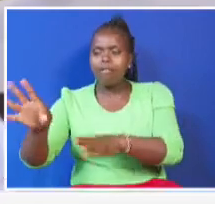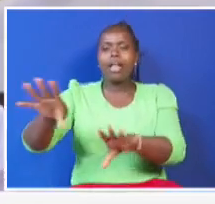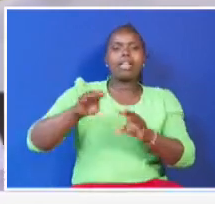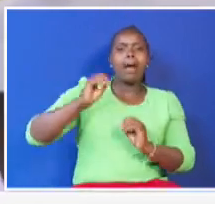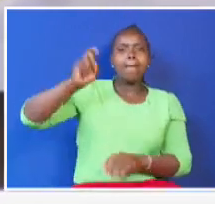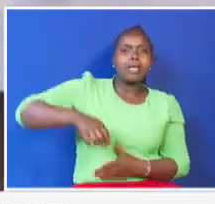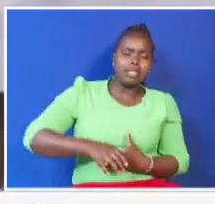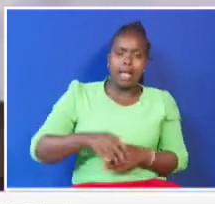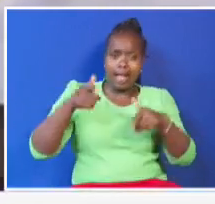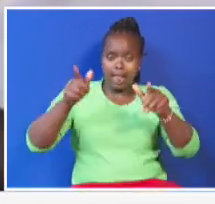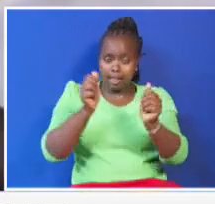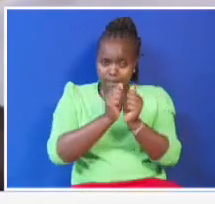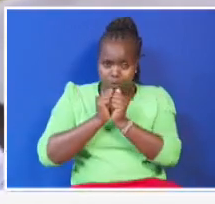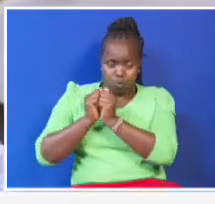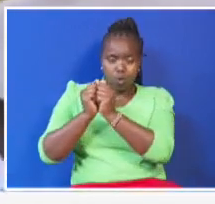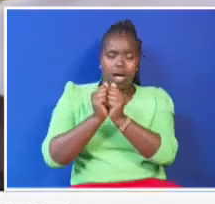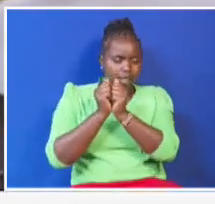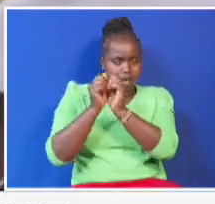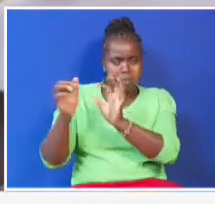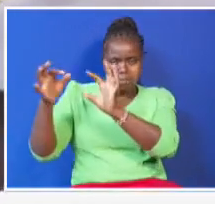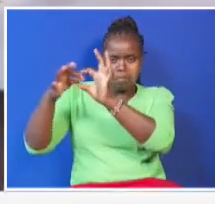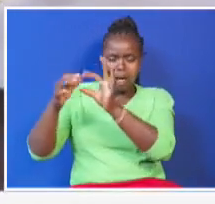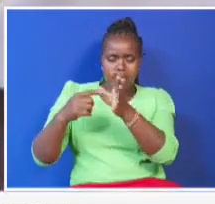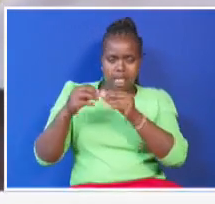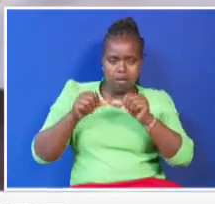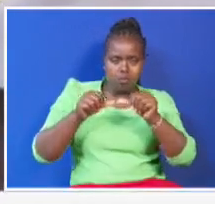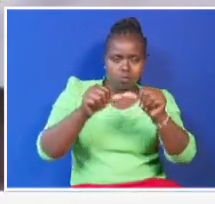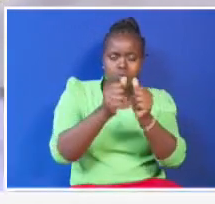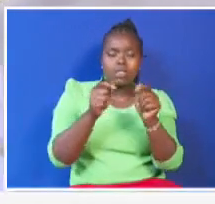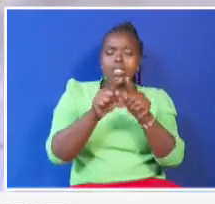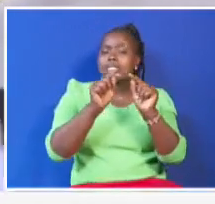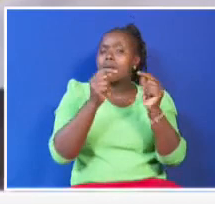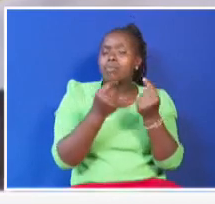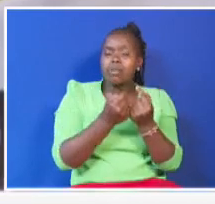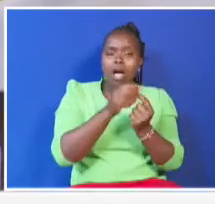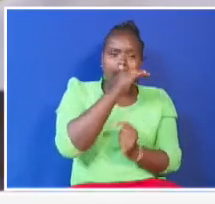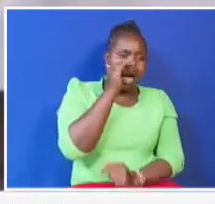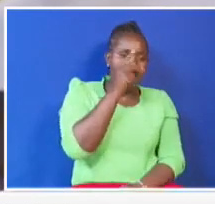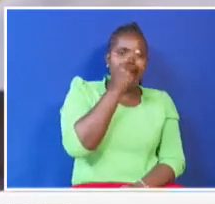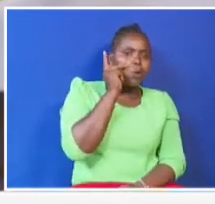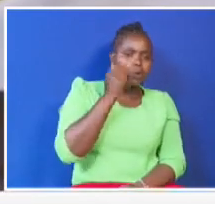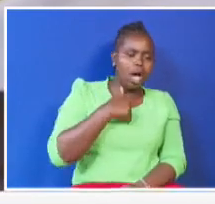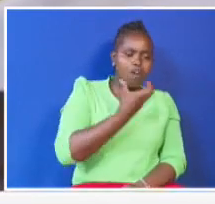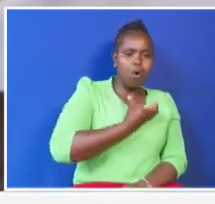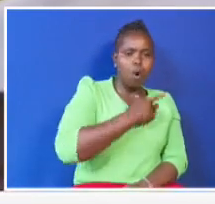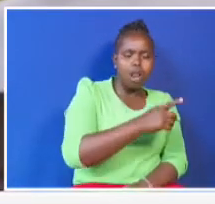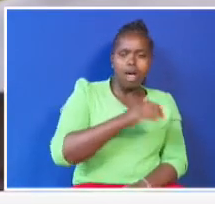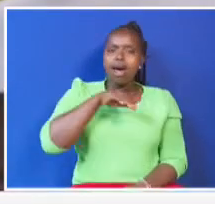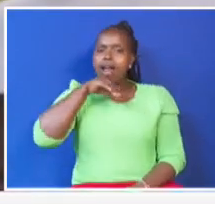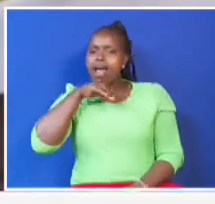us come together so that we move as one team. Kalonzo wako na watu wake, Raila wako na watu